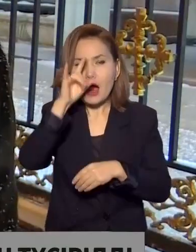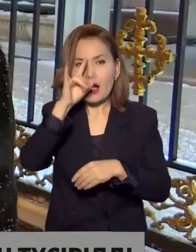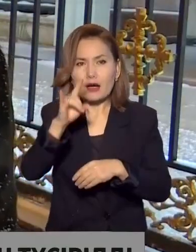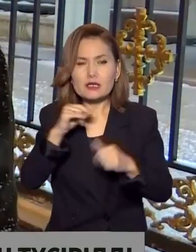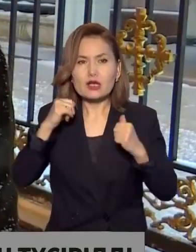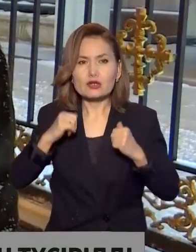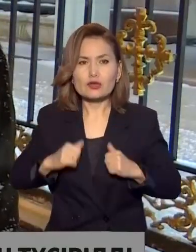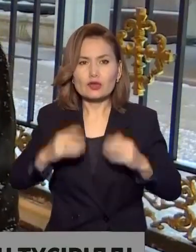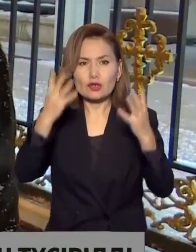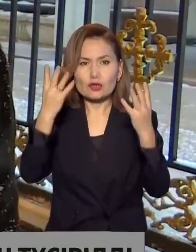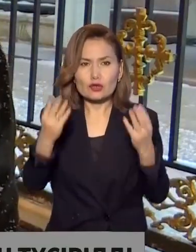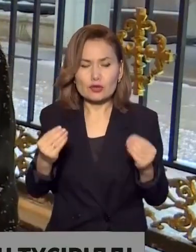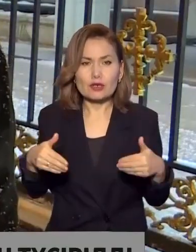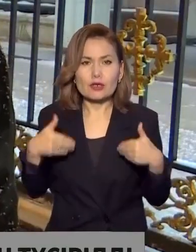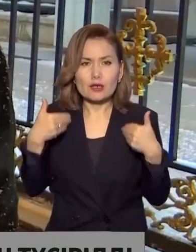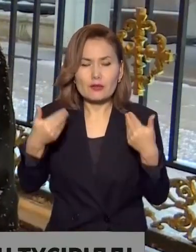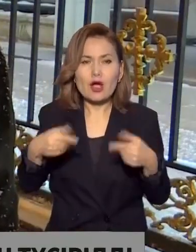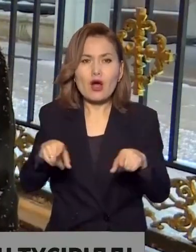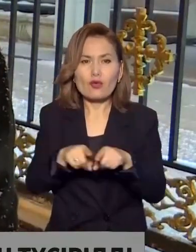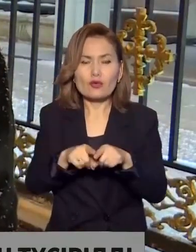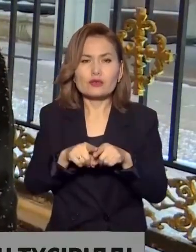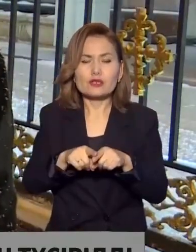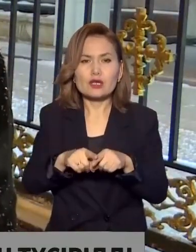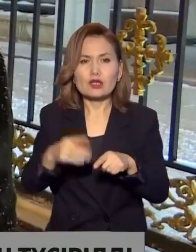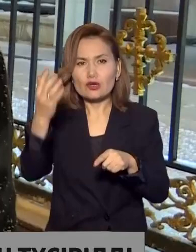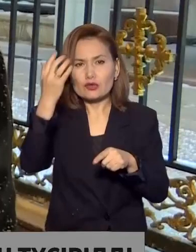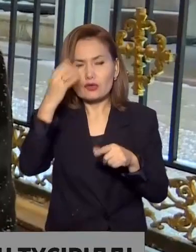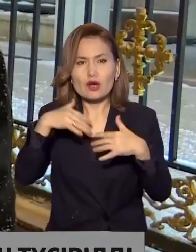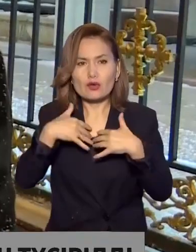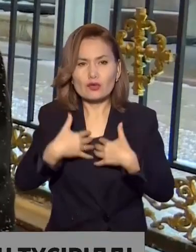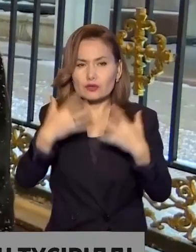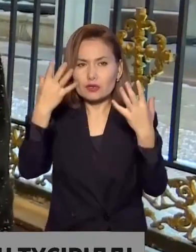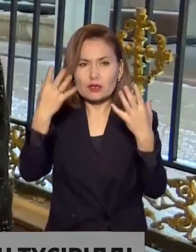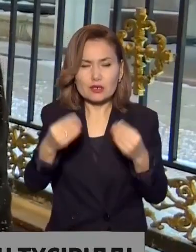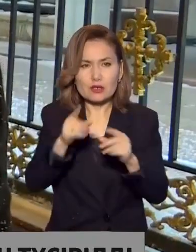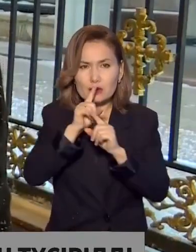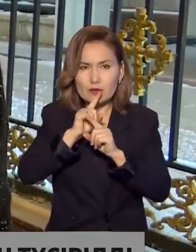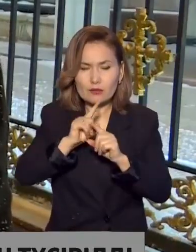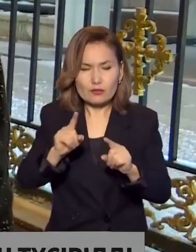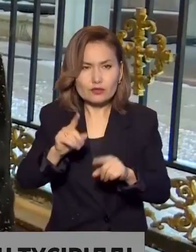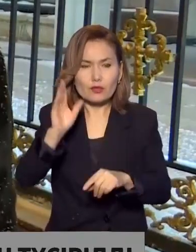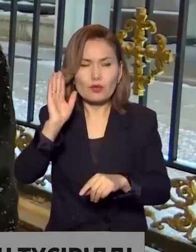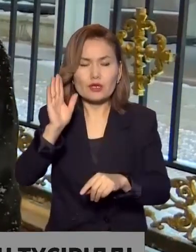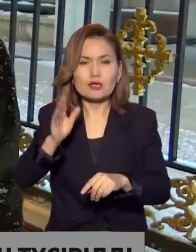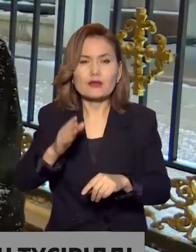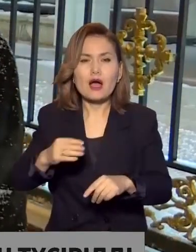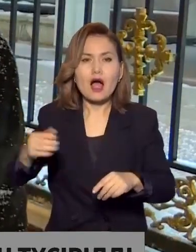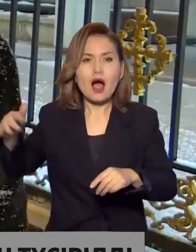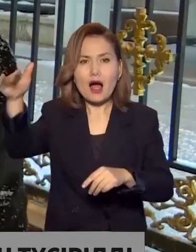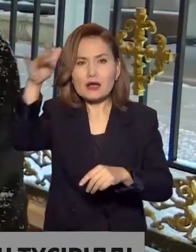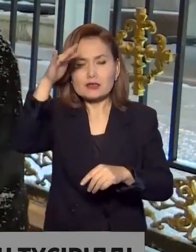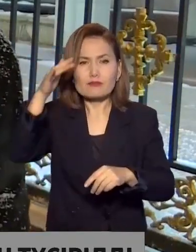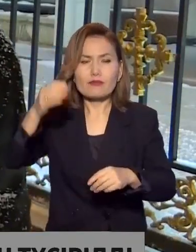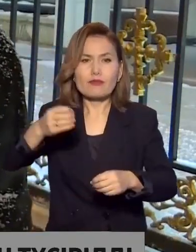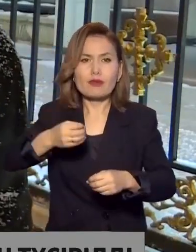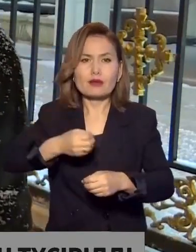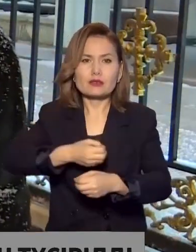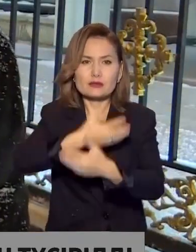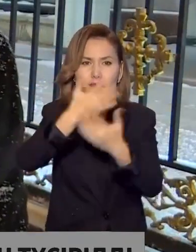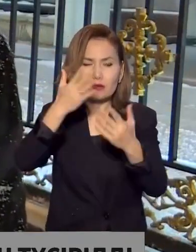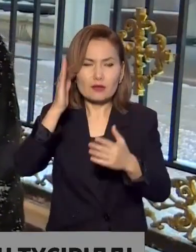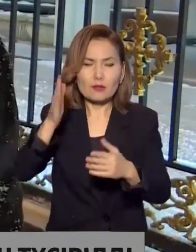тыныш күндер тілейміз. Осындай қара күндер болмасын, аспан ашық болсын, біздің халқымызға бірлік